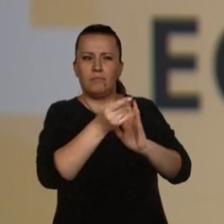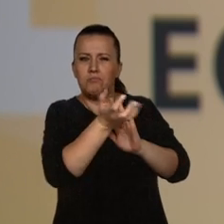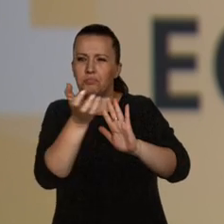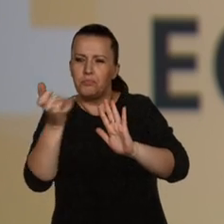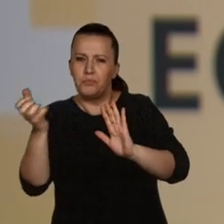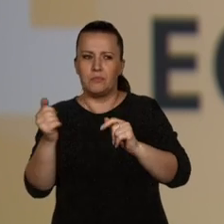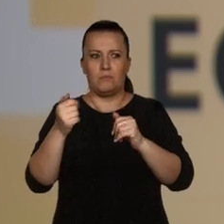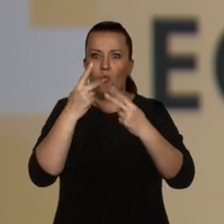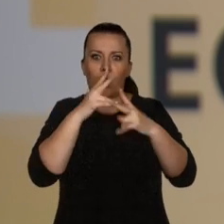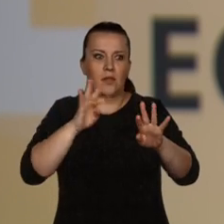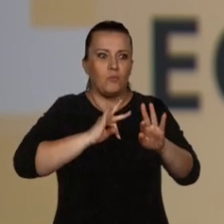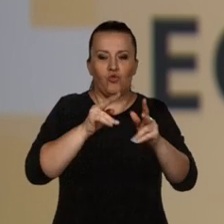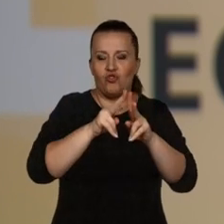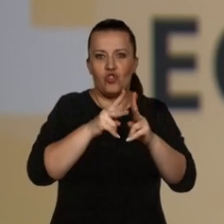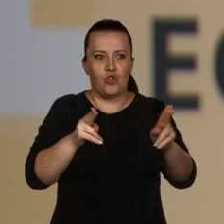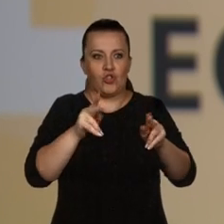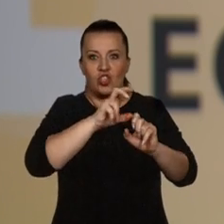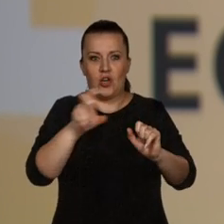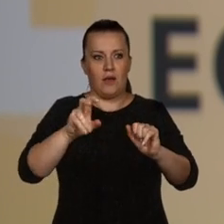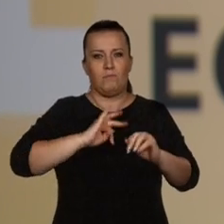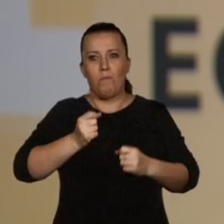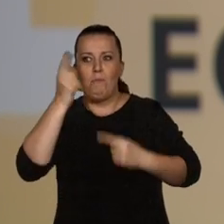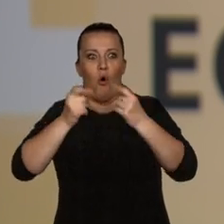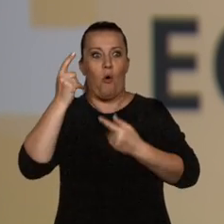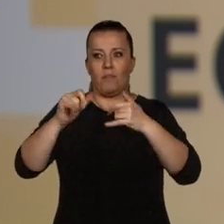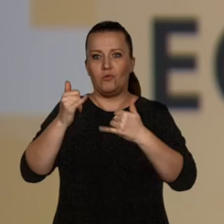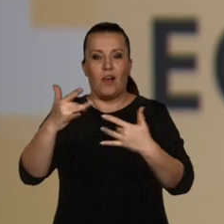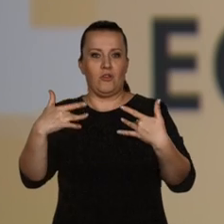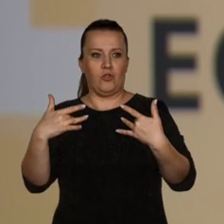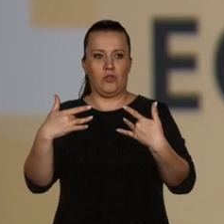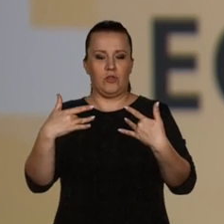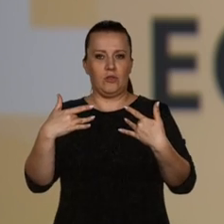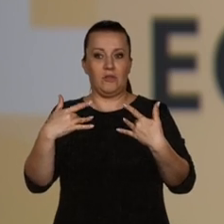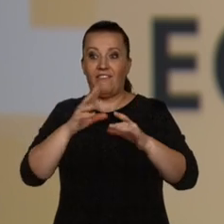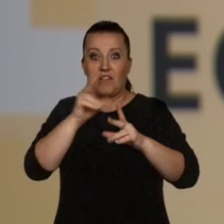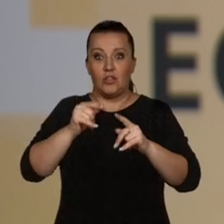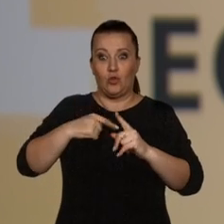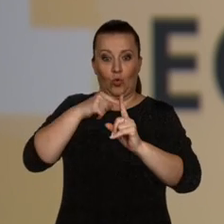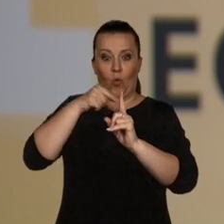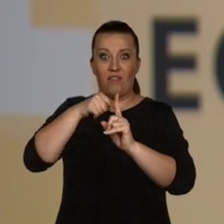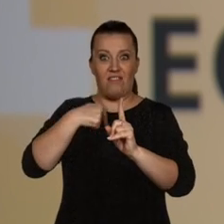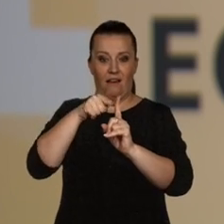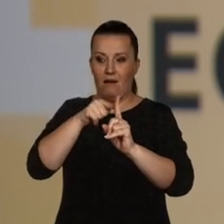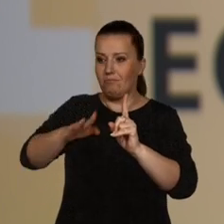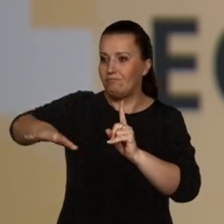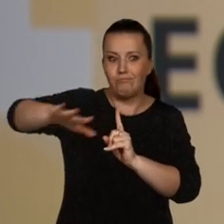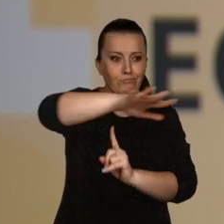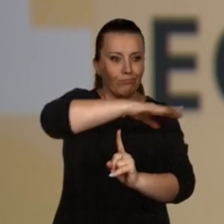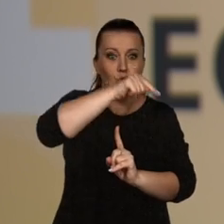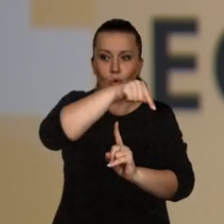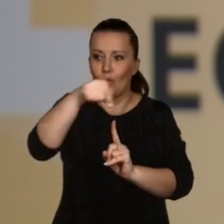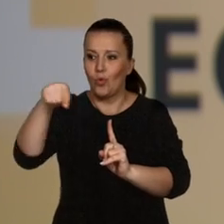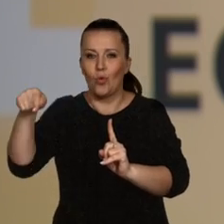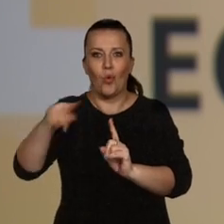rzeczywistość, nasz czas, nasze pomysły na to, jak żyć w świecie. To wszystko, co nas otacza, jest tekstem po prostu i